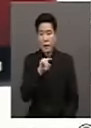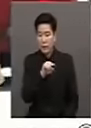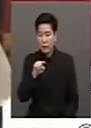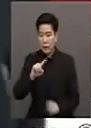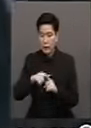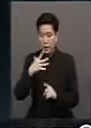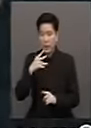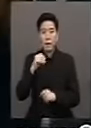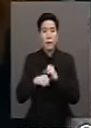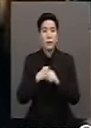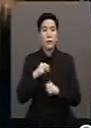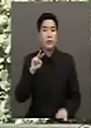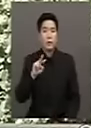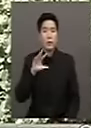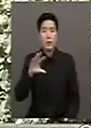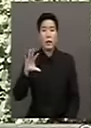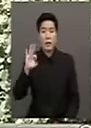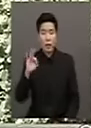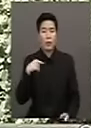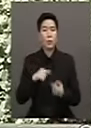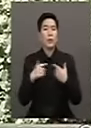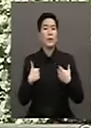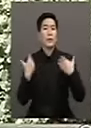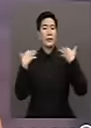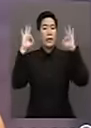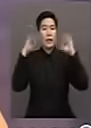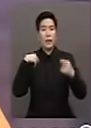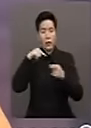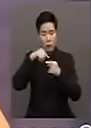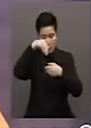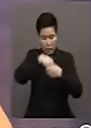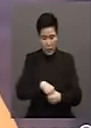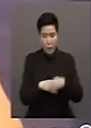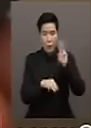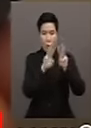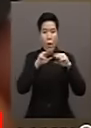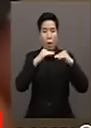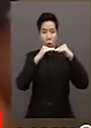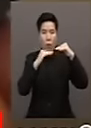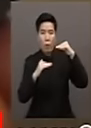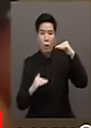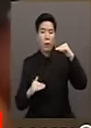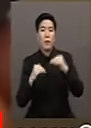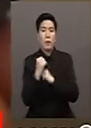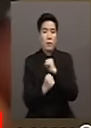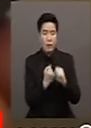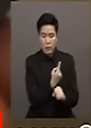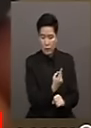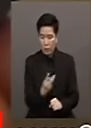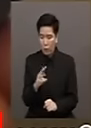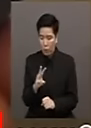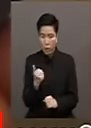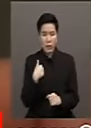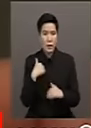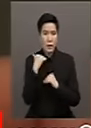ม2559เสรีภาพบนโลกอินเทอร์เน็ตทั่วโลกลดลงเป็นปีที่6ติดต่อกันโดยการจำกัดเสรีภาพ